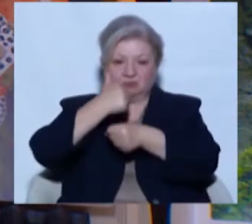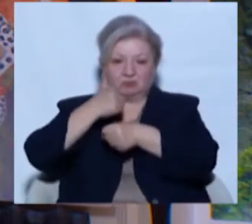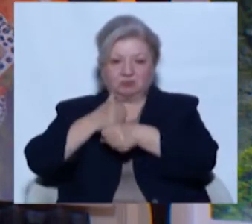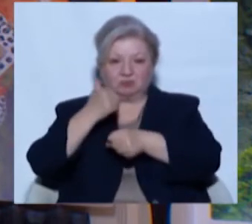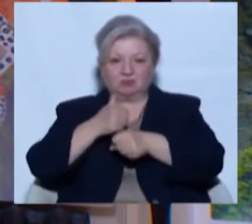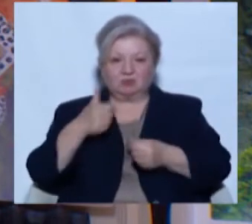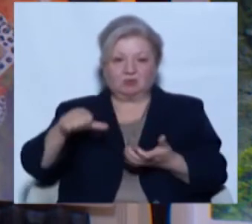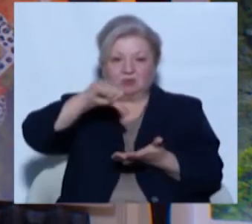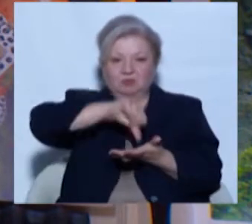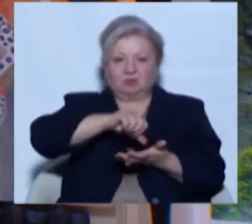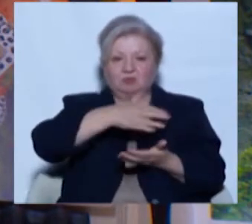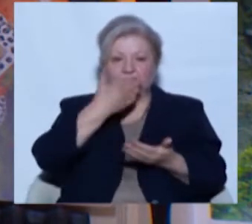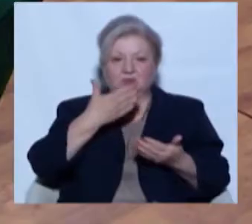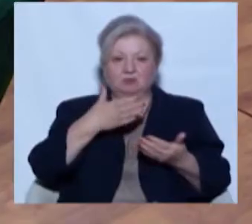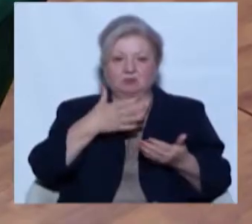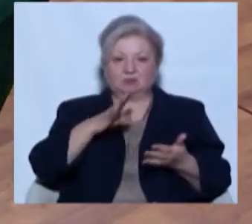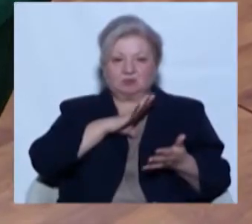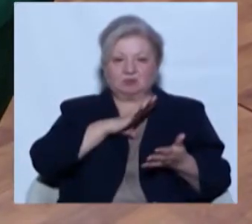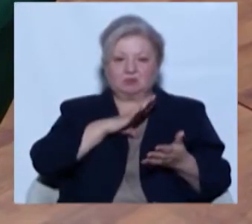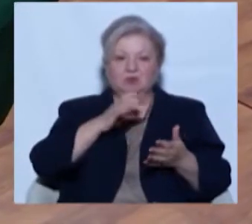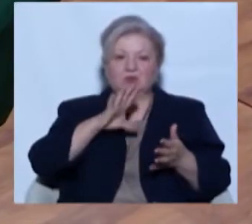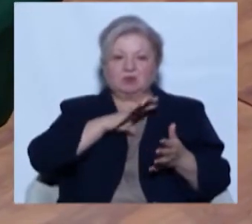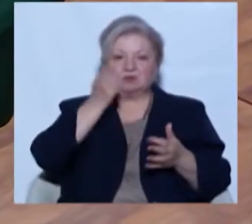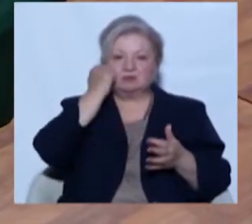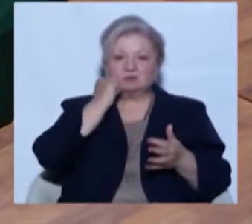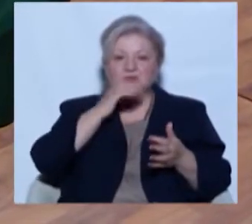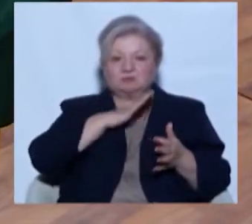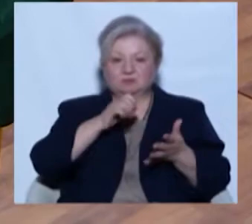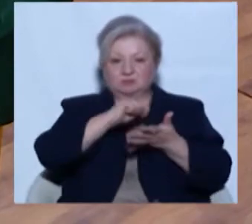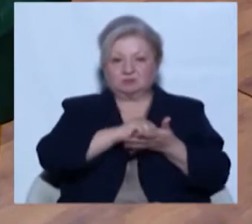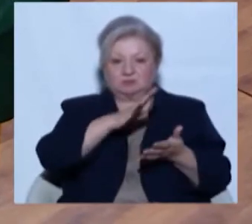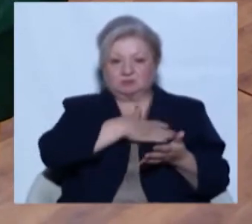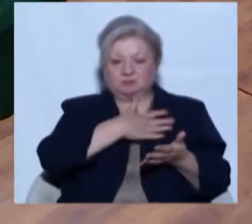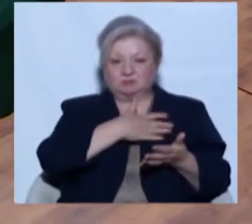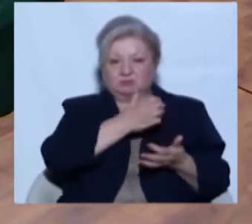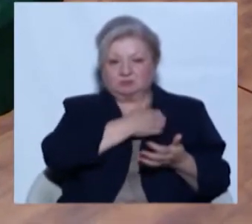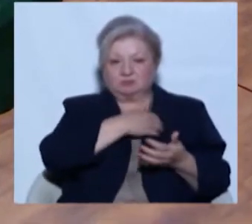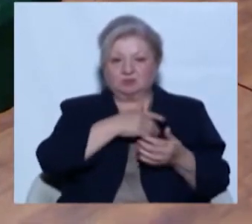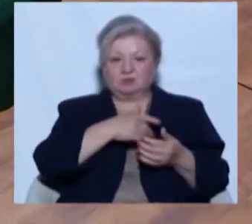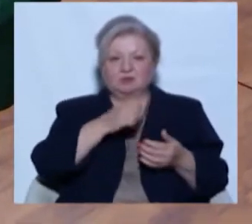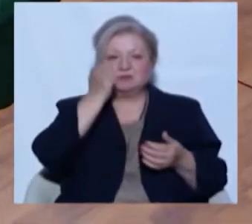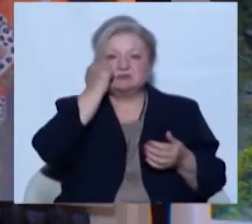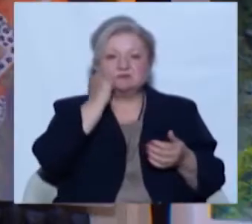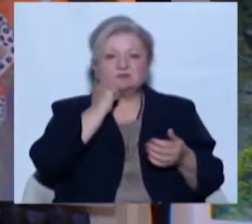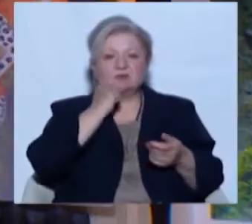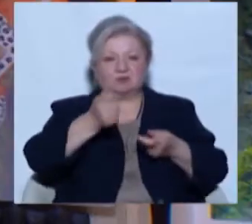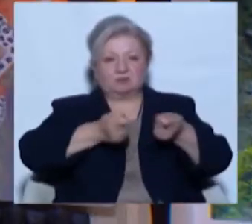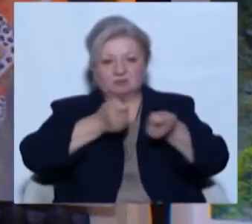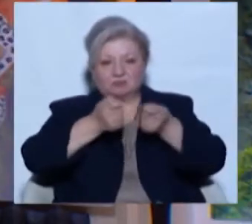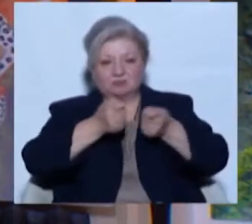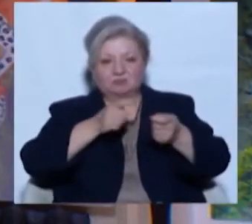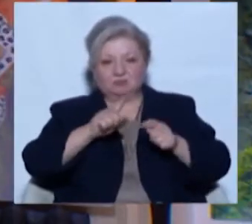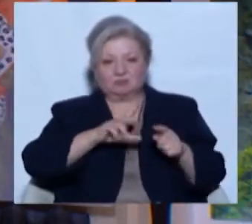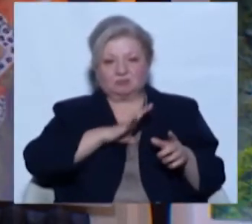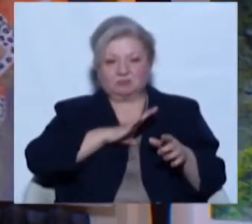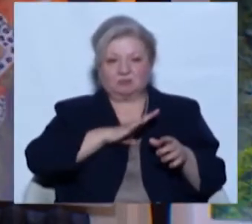თავისი სოციალისტური წარსულიდან და ჰქონდა მიდრეკილება ხელისუფლების ერთხელში კონცენტრაციისაკენ. Რისგანაც ვაცლავ